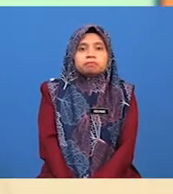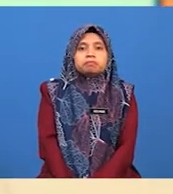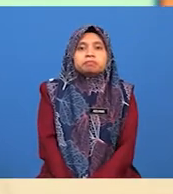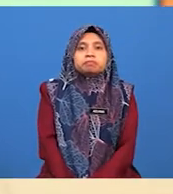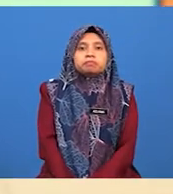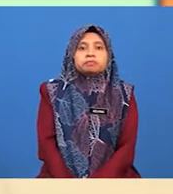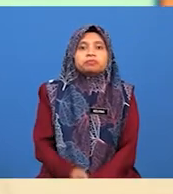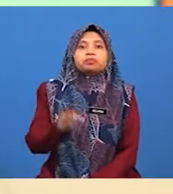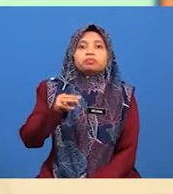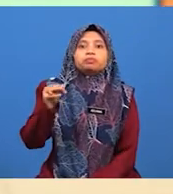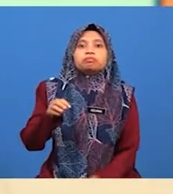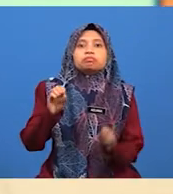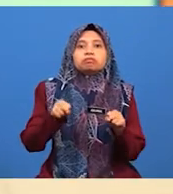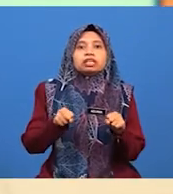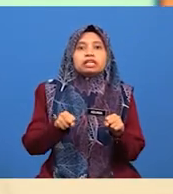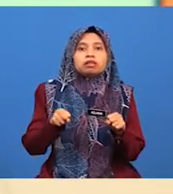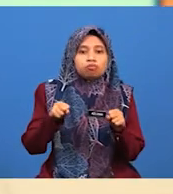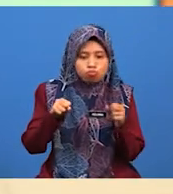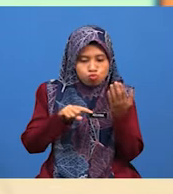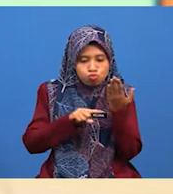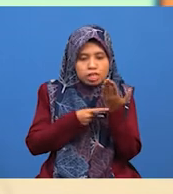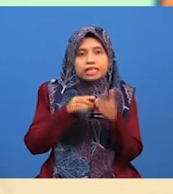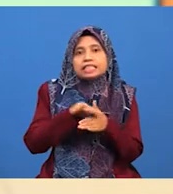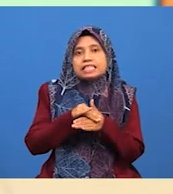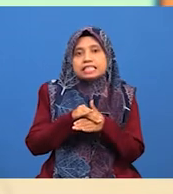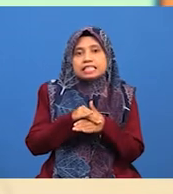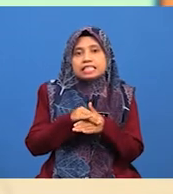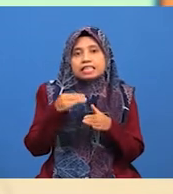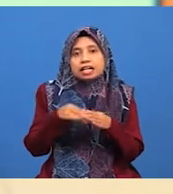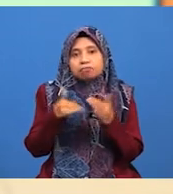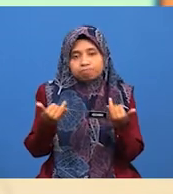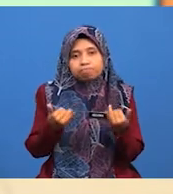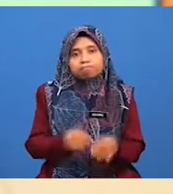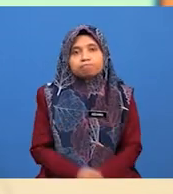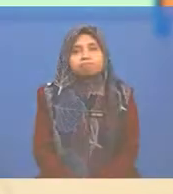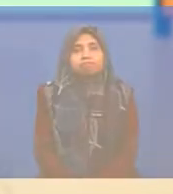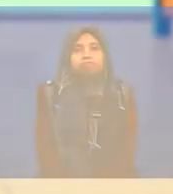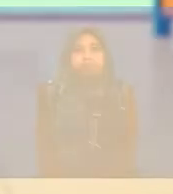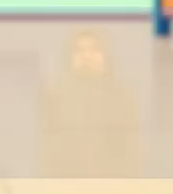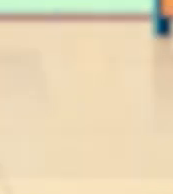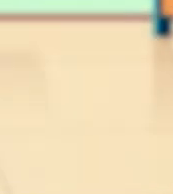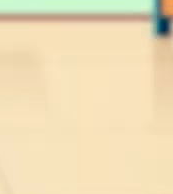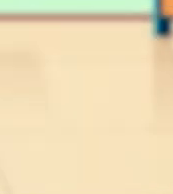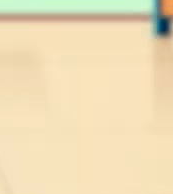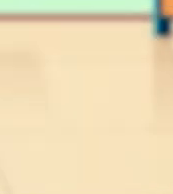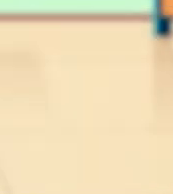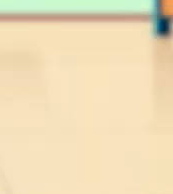Baiklah, murid-murid boleh mula mengisi kata sendi nama dari sekarang.